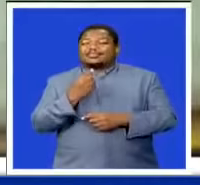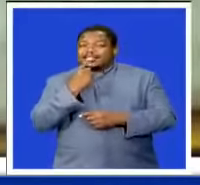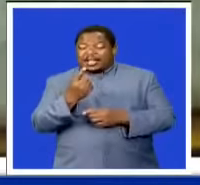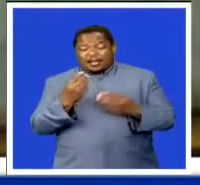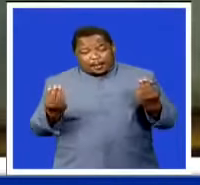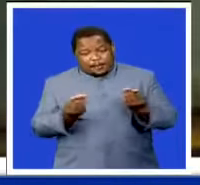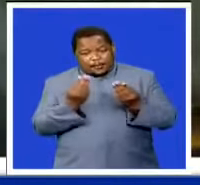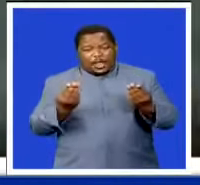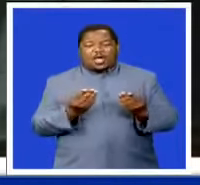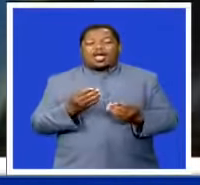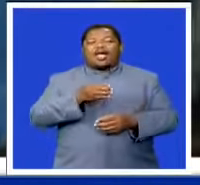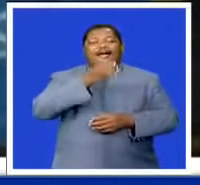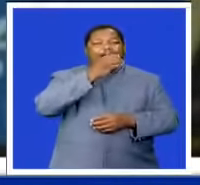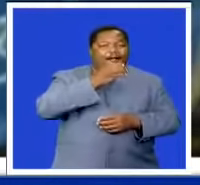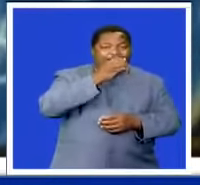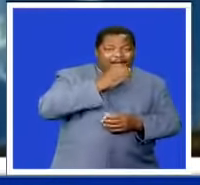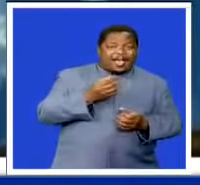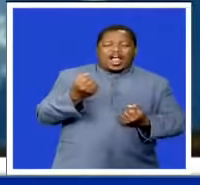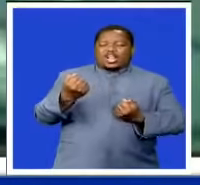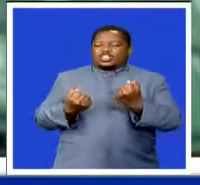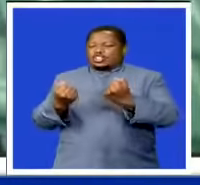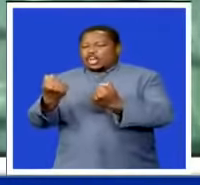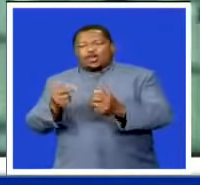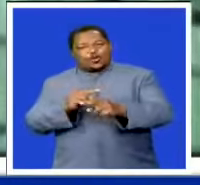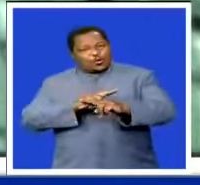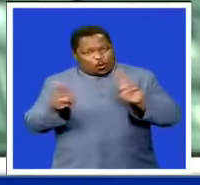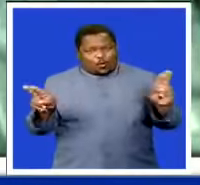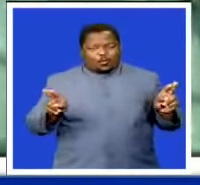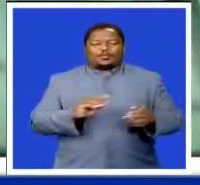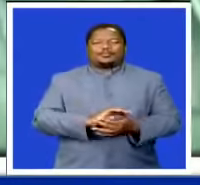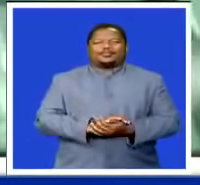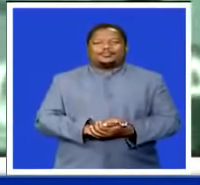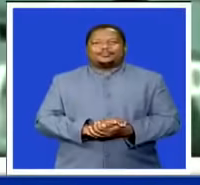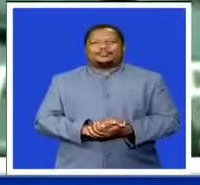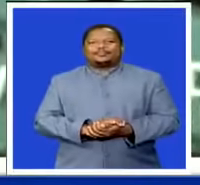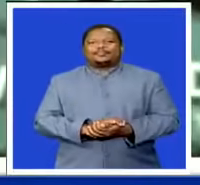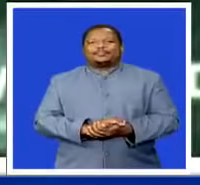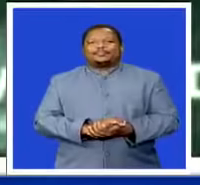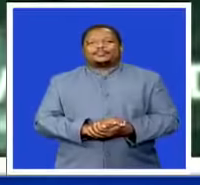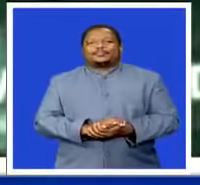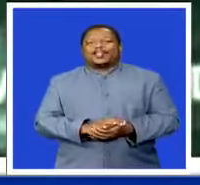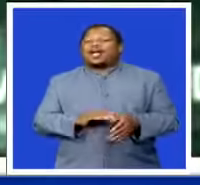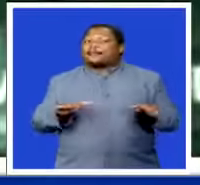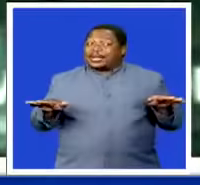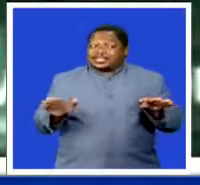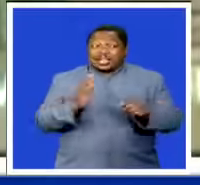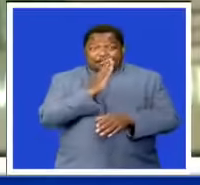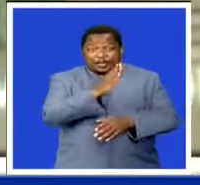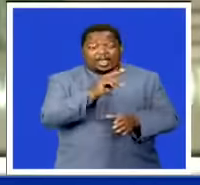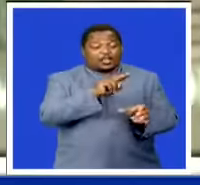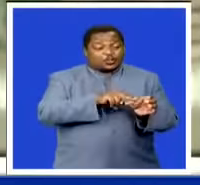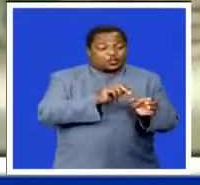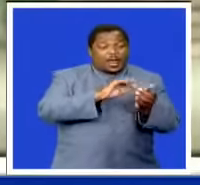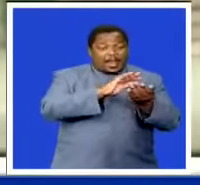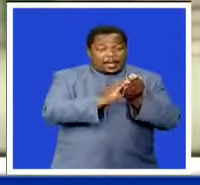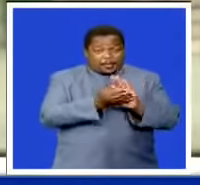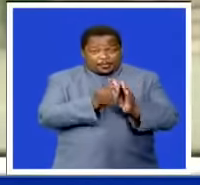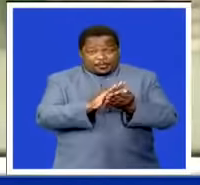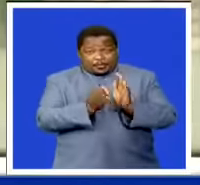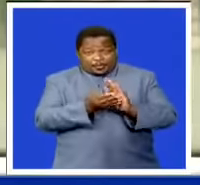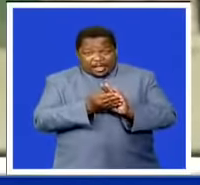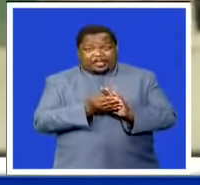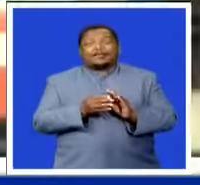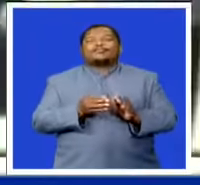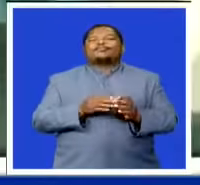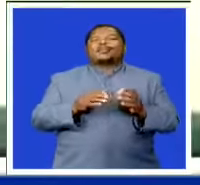timpilo. Ngakulokunye inkampani yetinatho yeSwatini Beverages nayo ibonakele etinkundleni tetekuchumana